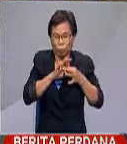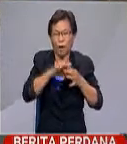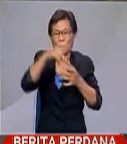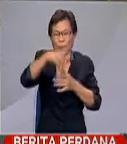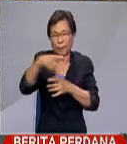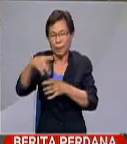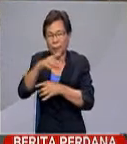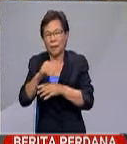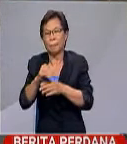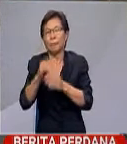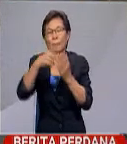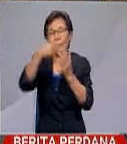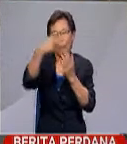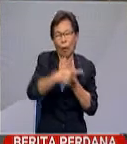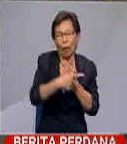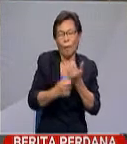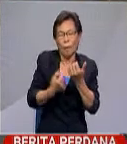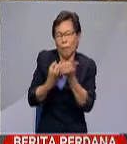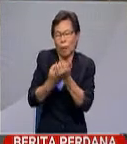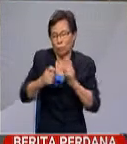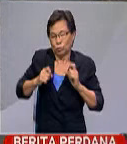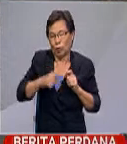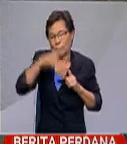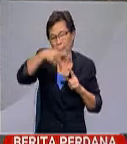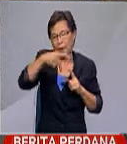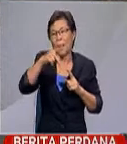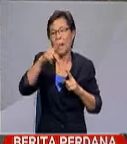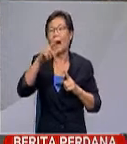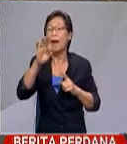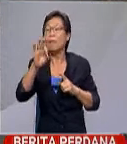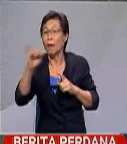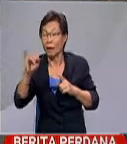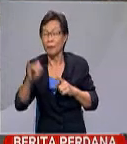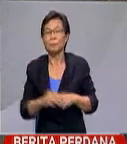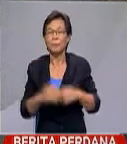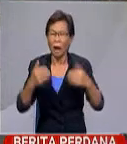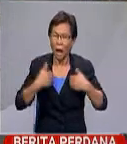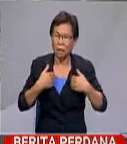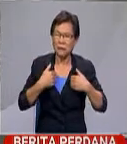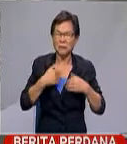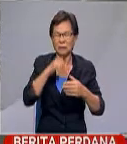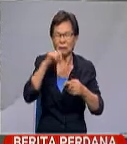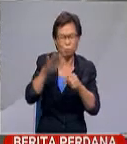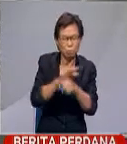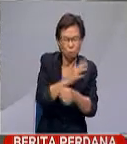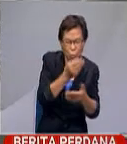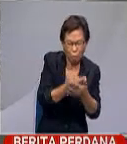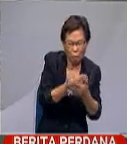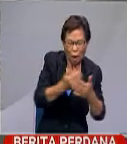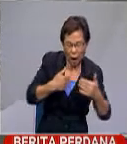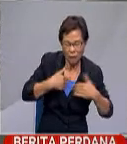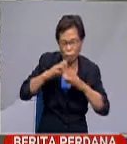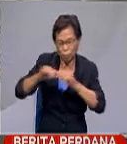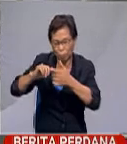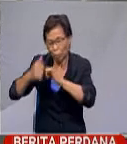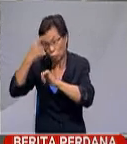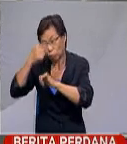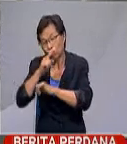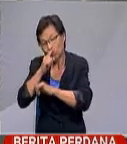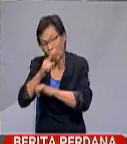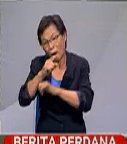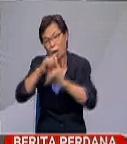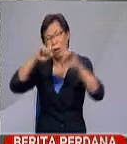PPP dan inisiatif pembiayaan swasta, PFI. Beliau percaya meskipun dengan kekangan peruntukan, masih ada penyelesaian untuk